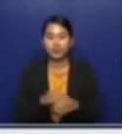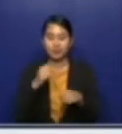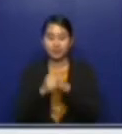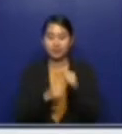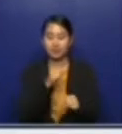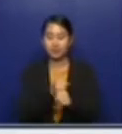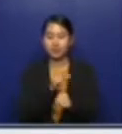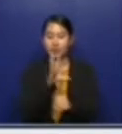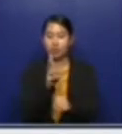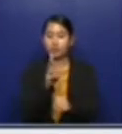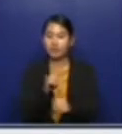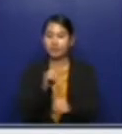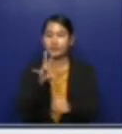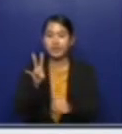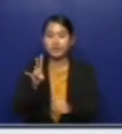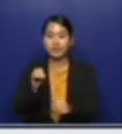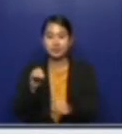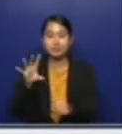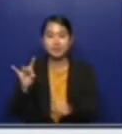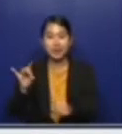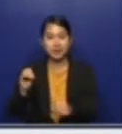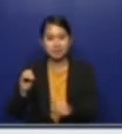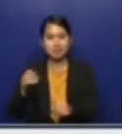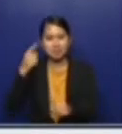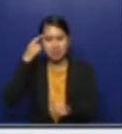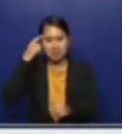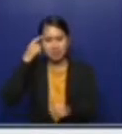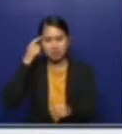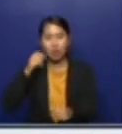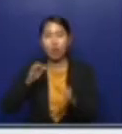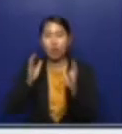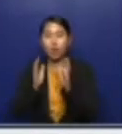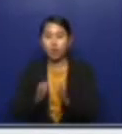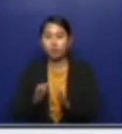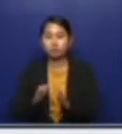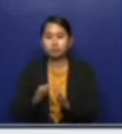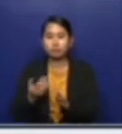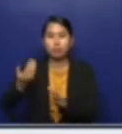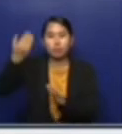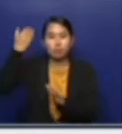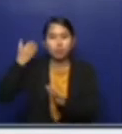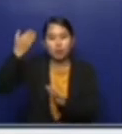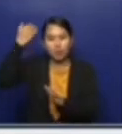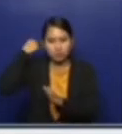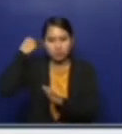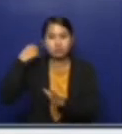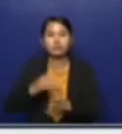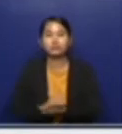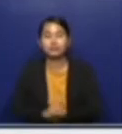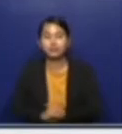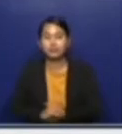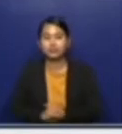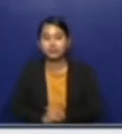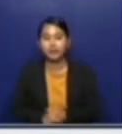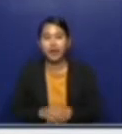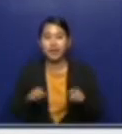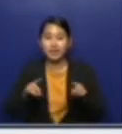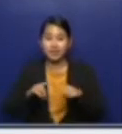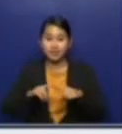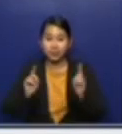70 80เนี่ยผมคิดว่าเป็นคนรุ่นเก่าเป็นคนรุ่นเก่าแต่ตัวธรรมชาติมันออกอย่างนี้ท่านประธ